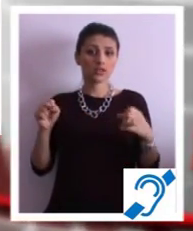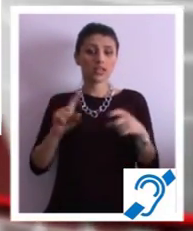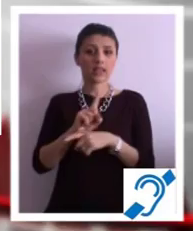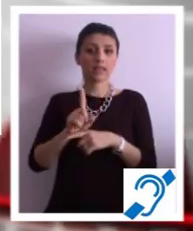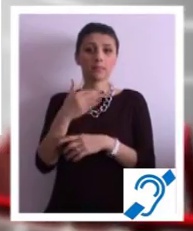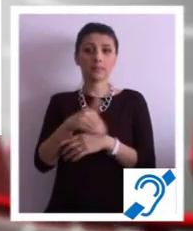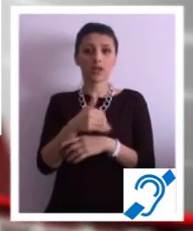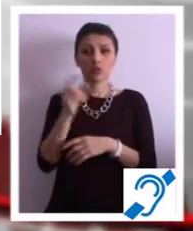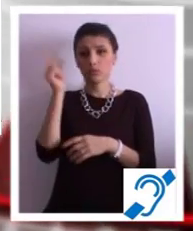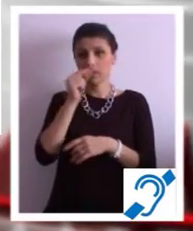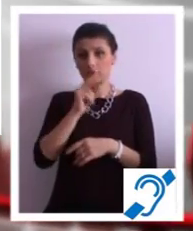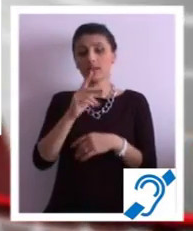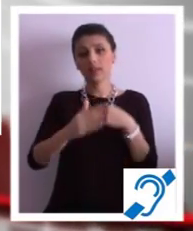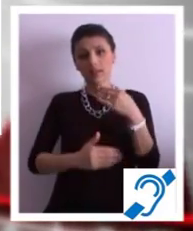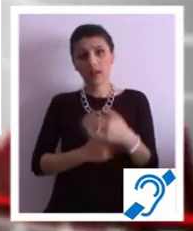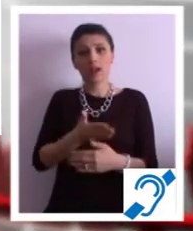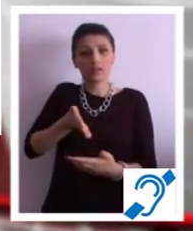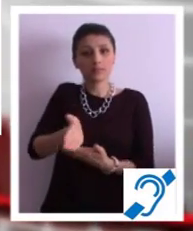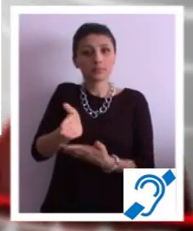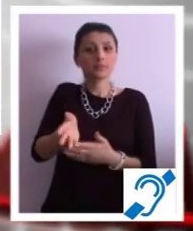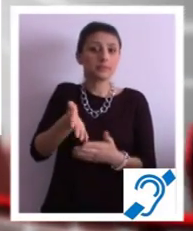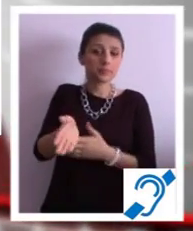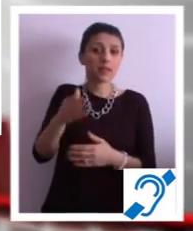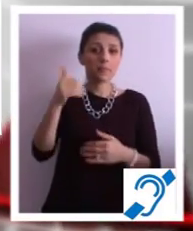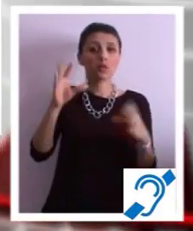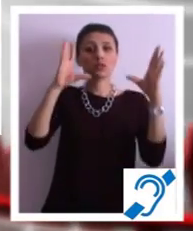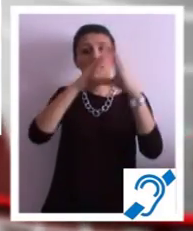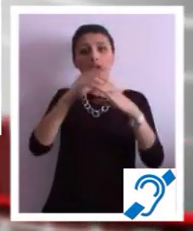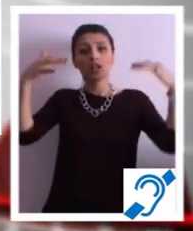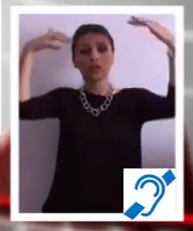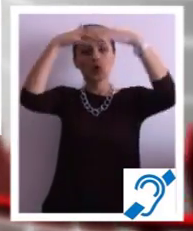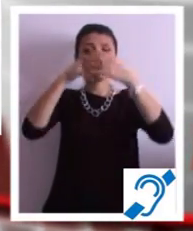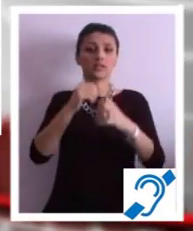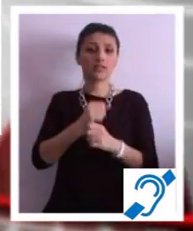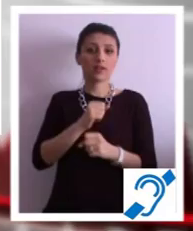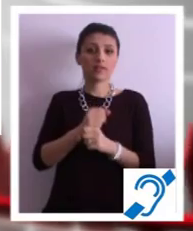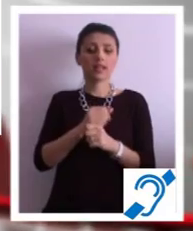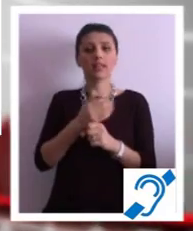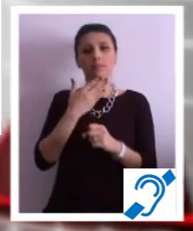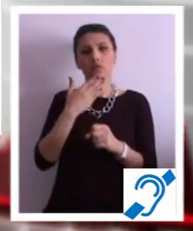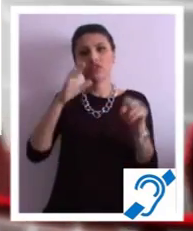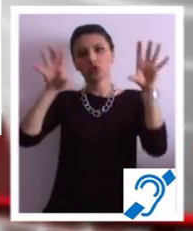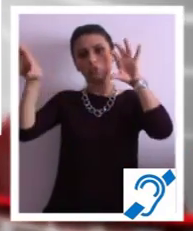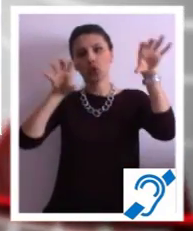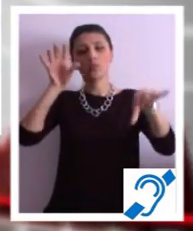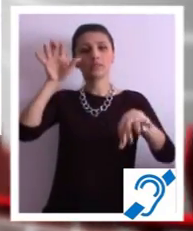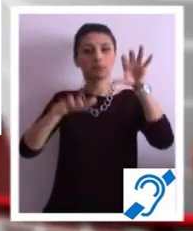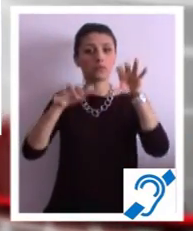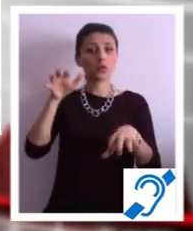de miercuri, dar deja cu înaintarea către seară, norările vor fi doar pe alocuri și